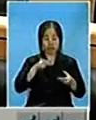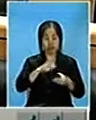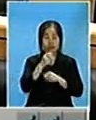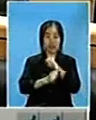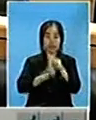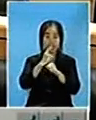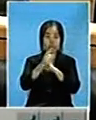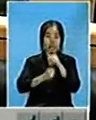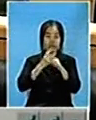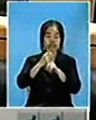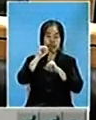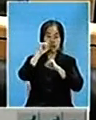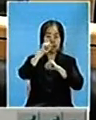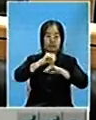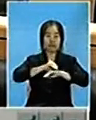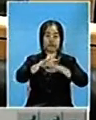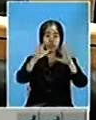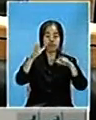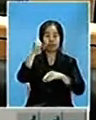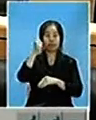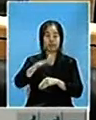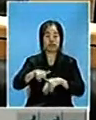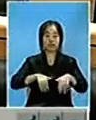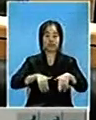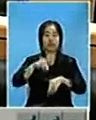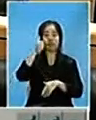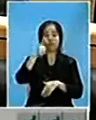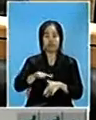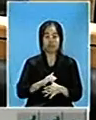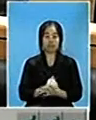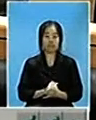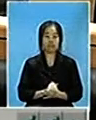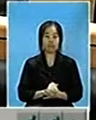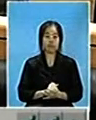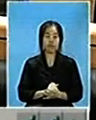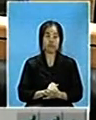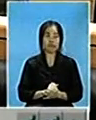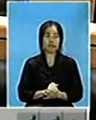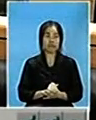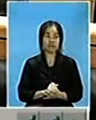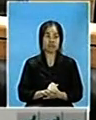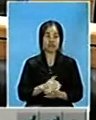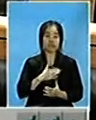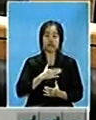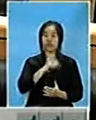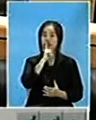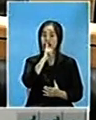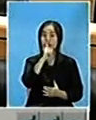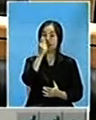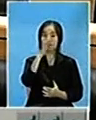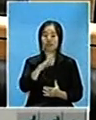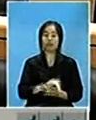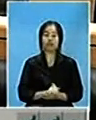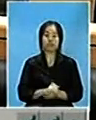ไปเผยแพร่ไปยังพี่น้องประชาชนได้ซึ่งผมก็ไม่ได้ตำหนิศาลรัฐธรรมนู